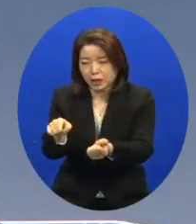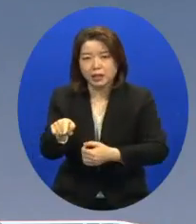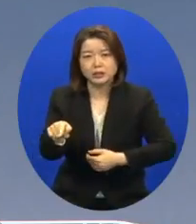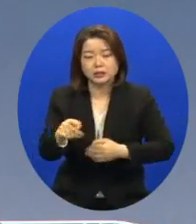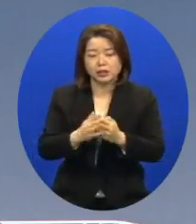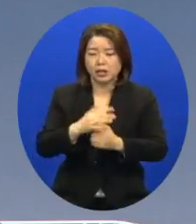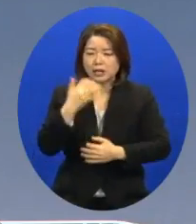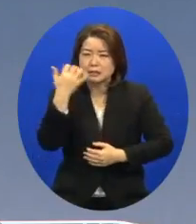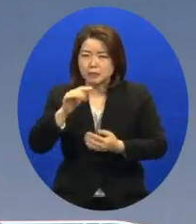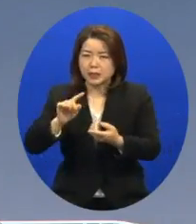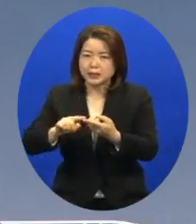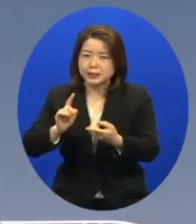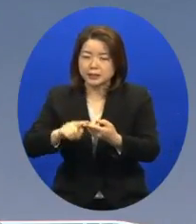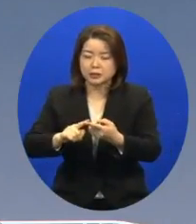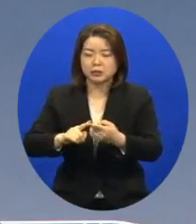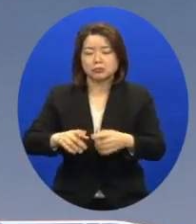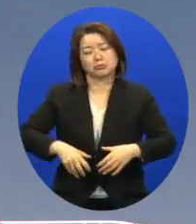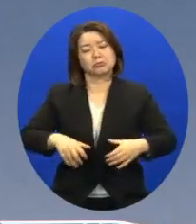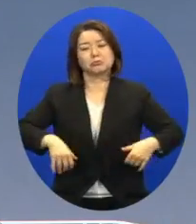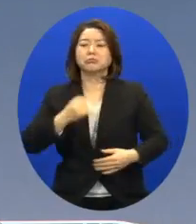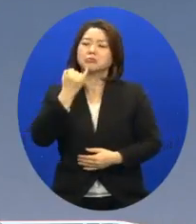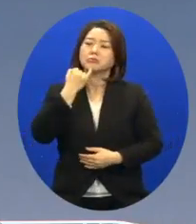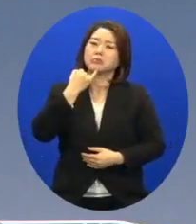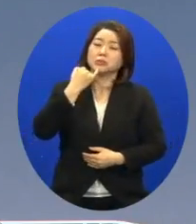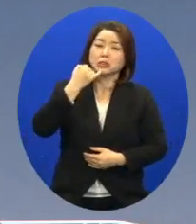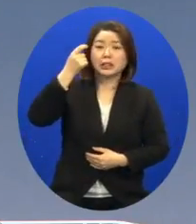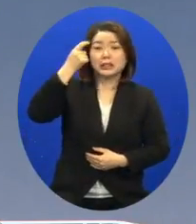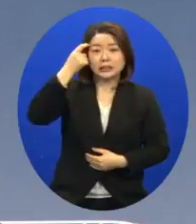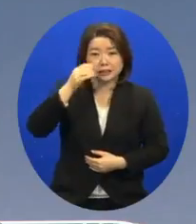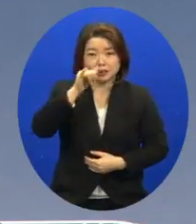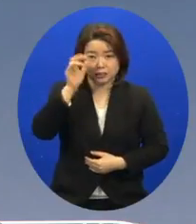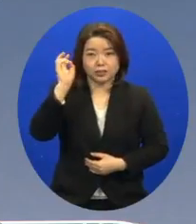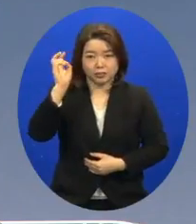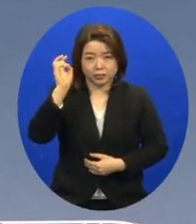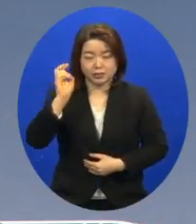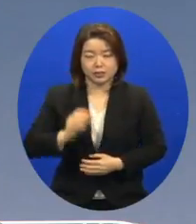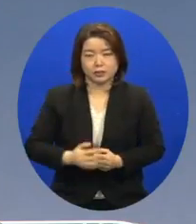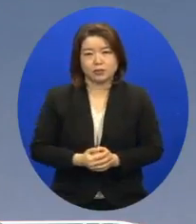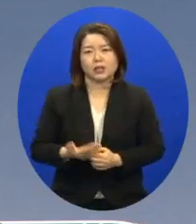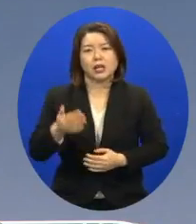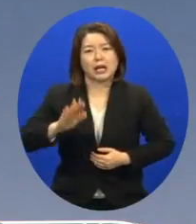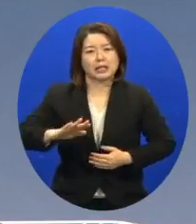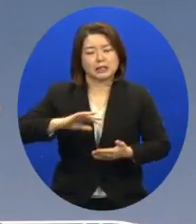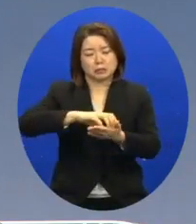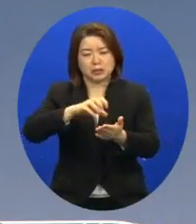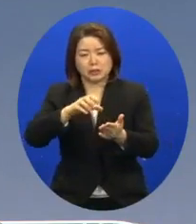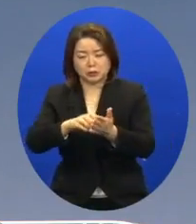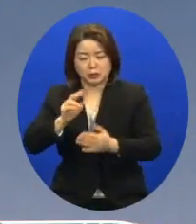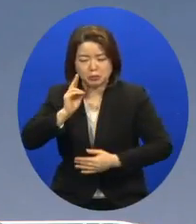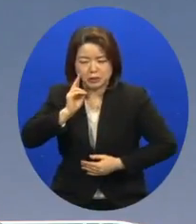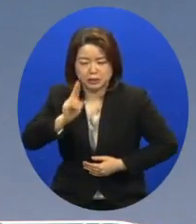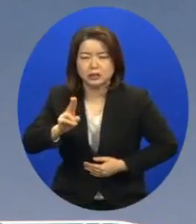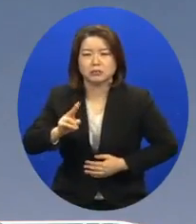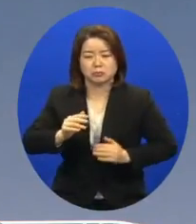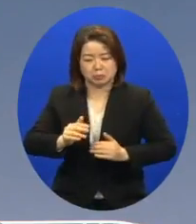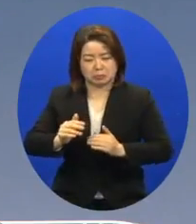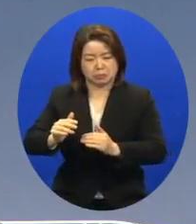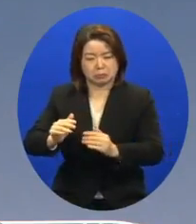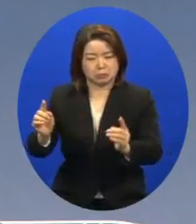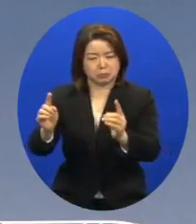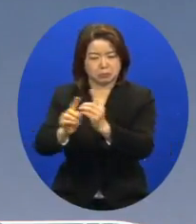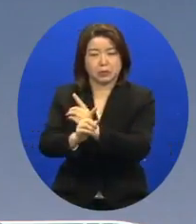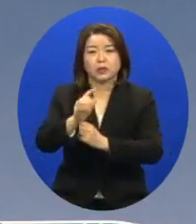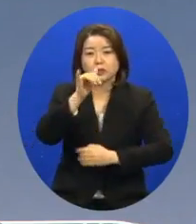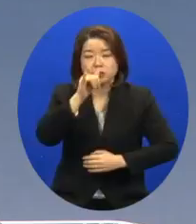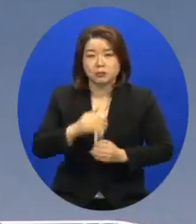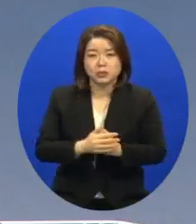상당히 관대한 마음을 가지고 있었던 모양입니다 그러나 정도가 너무 심하게 가기 시작했습니다 고린도